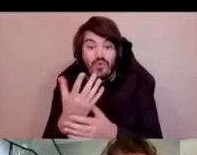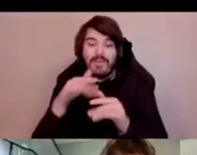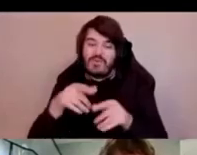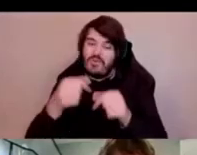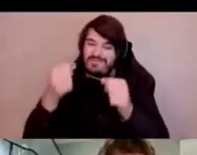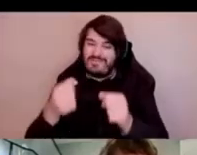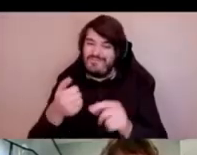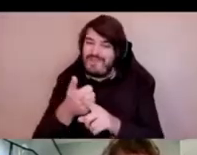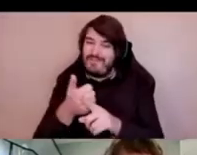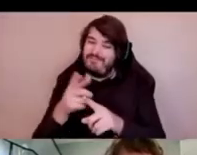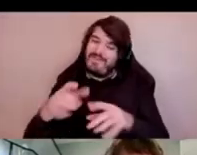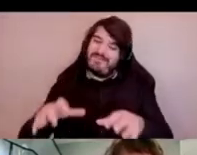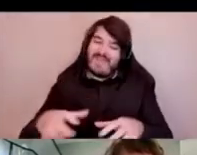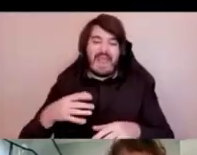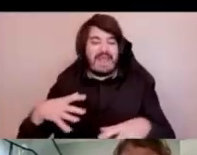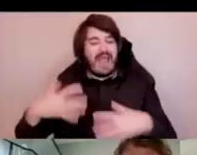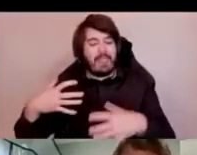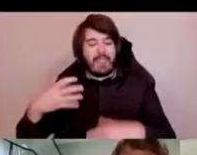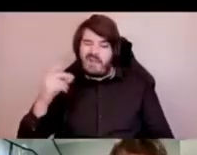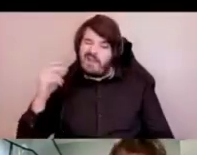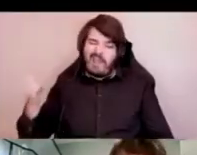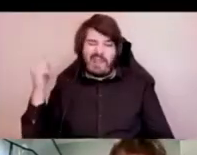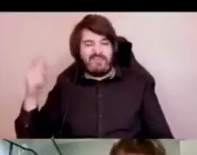pouvez vous faire une salade vraiment rapidement.